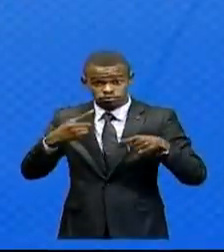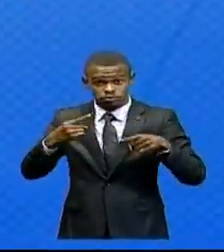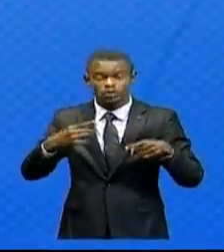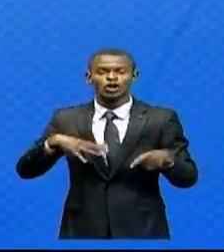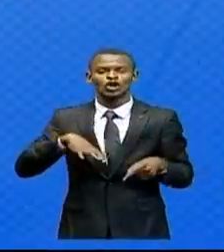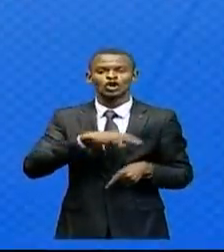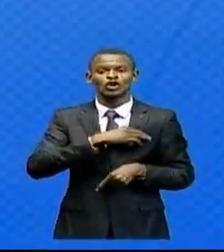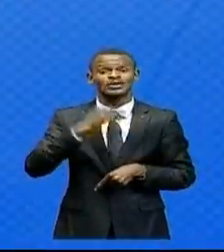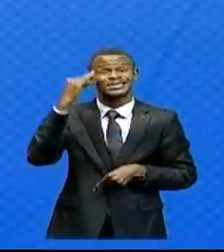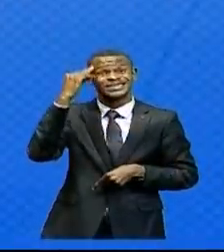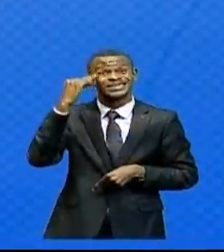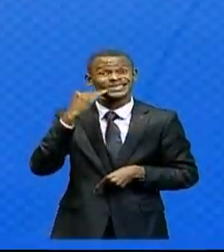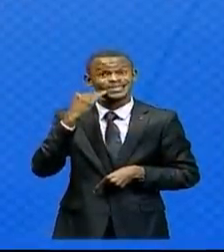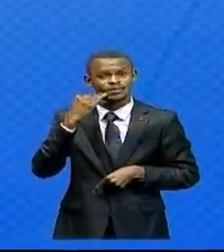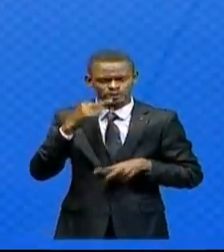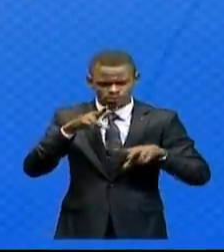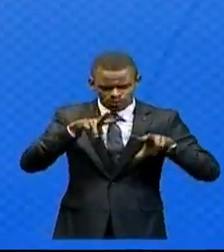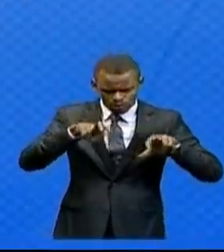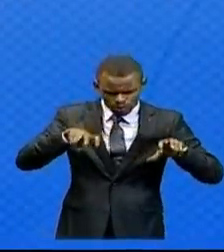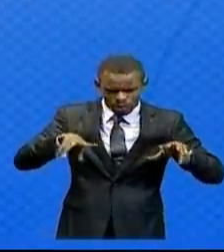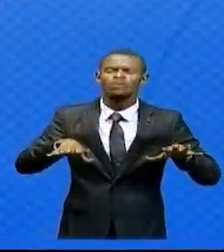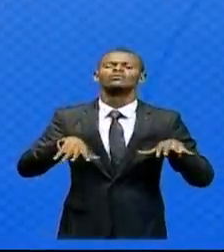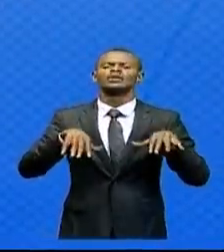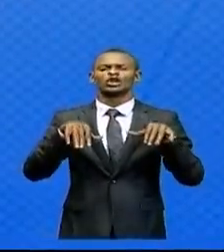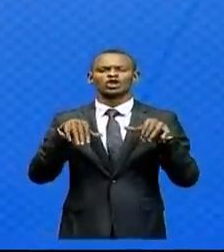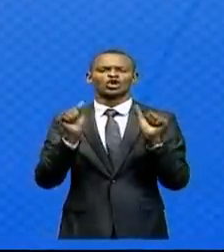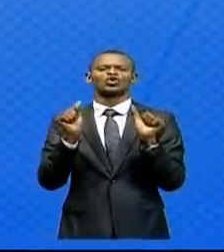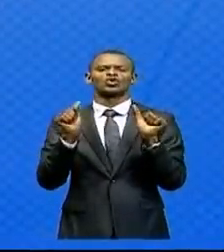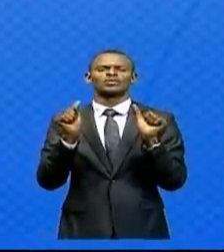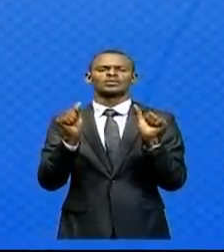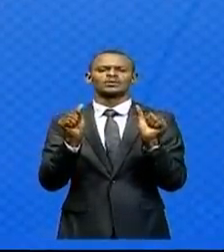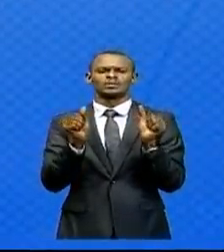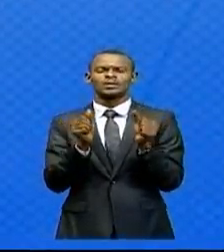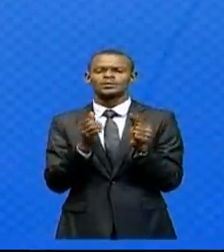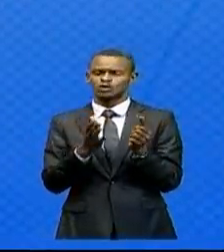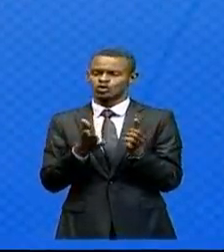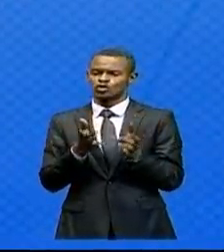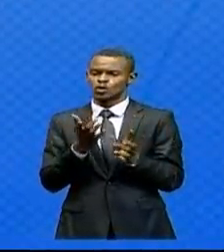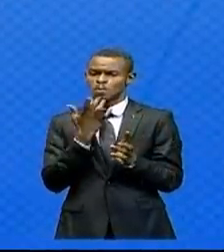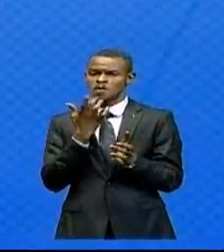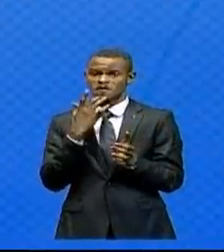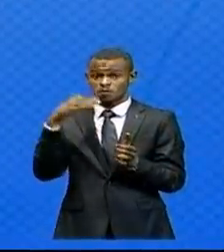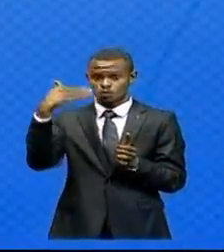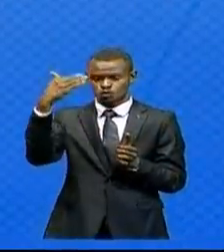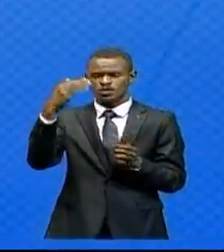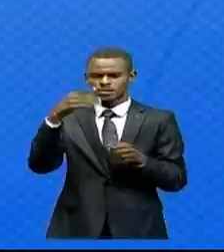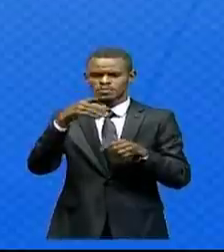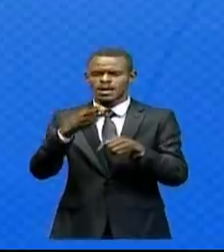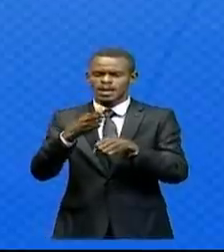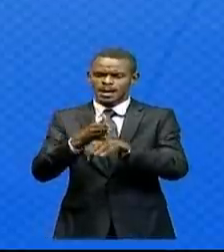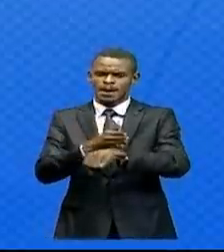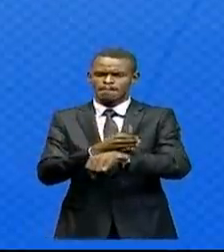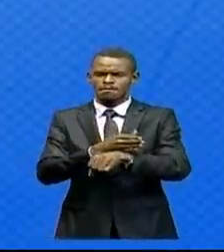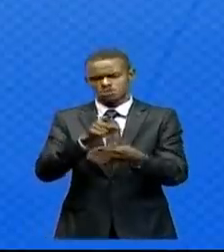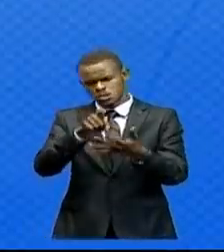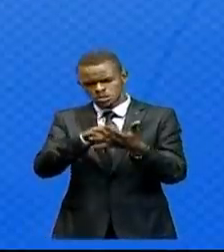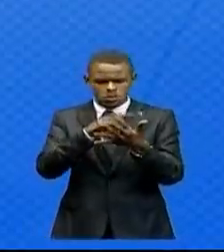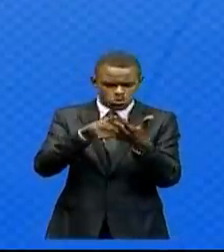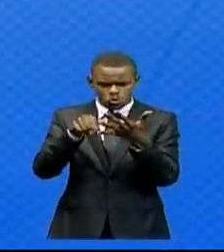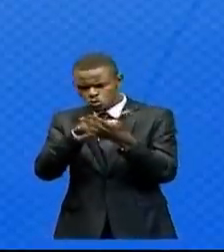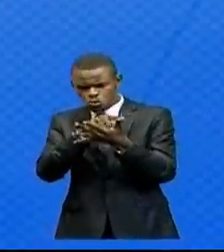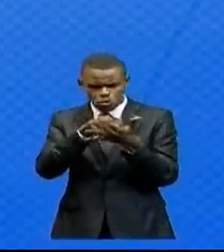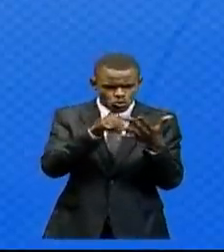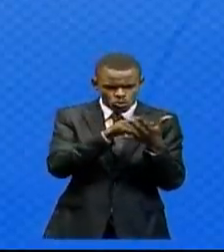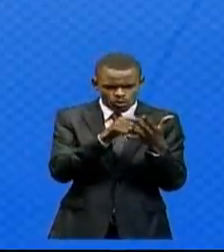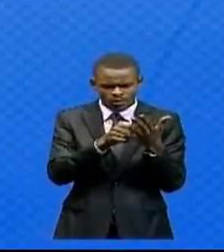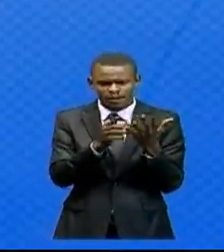délibération, ces projets d'ordonnance ont été adoptés moyennant amendements qui pourront être intégrés conformément aux principes